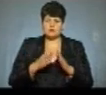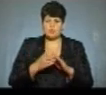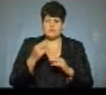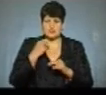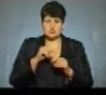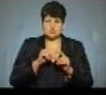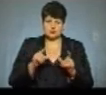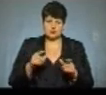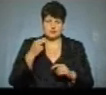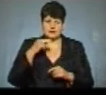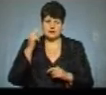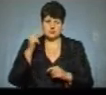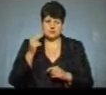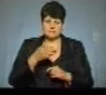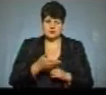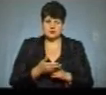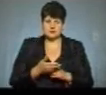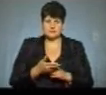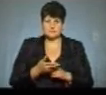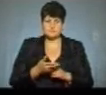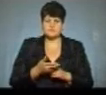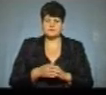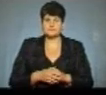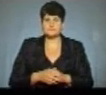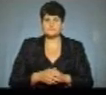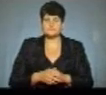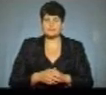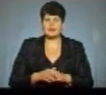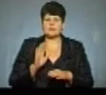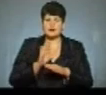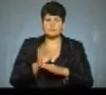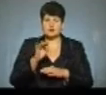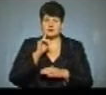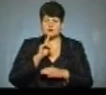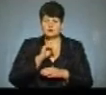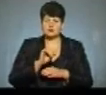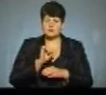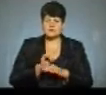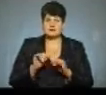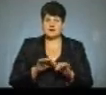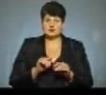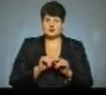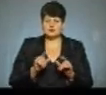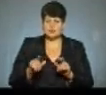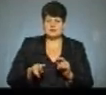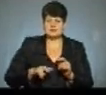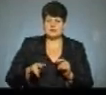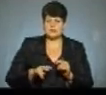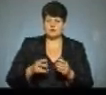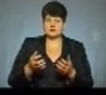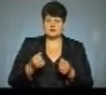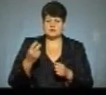школа, краще навчання. Оце так каже, як воно є. Наказ про тимчасове призупинення діяльності школи директорка Любов Місюрак